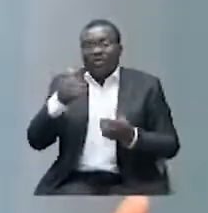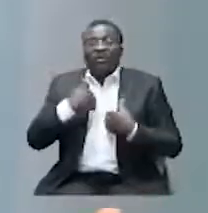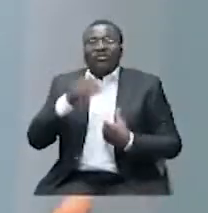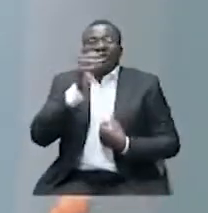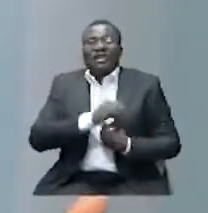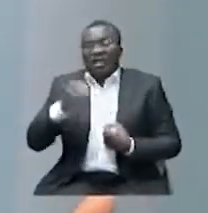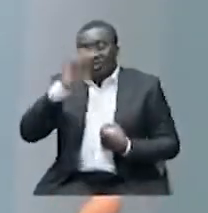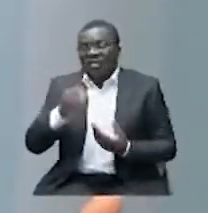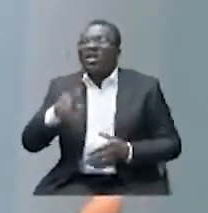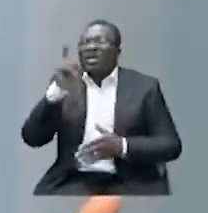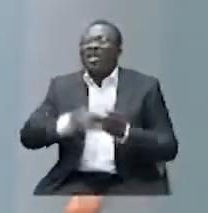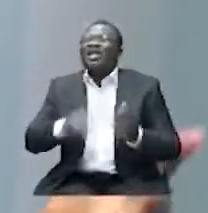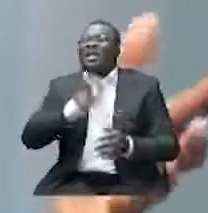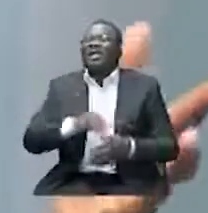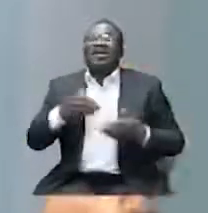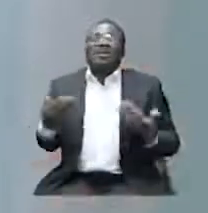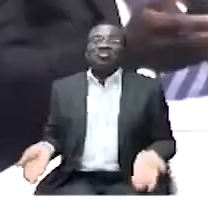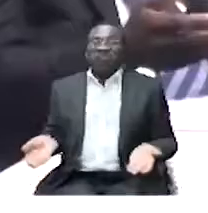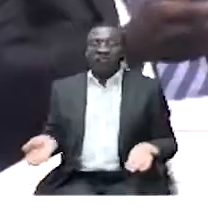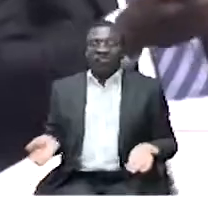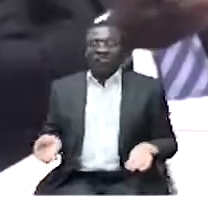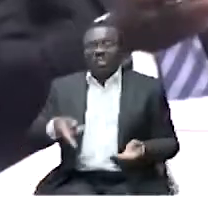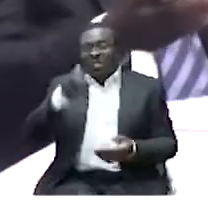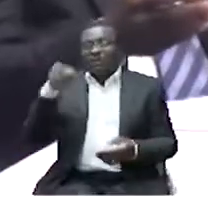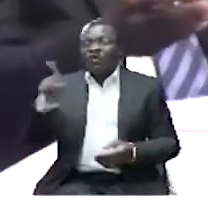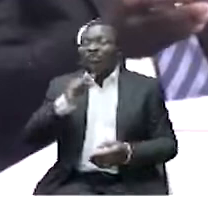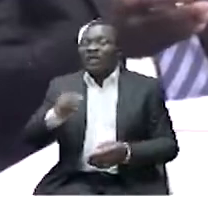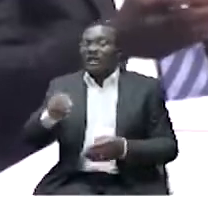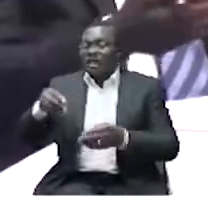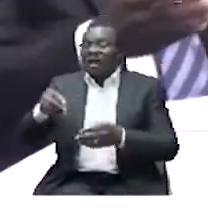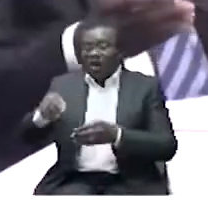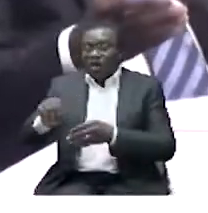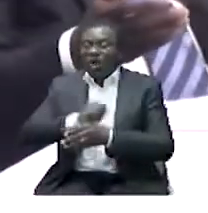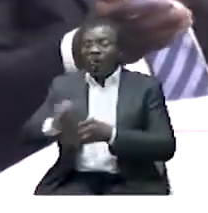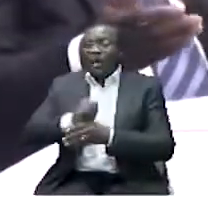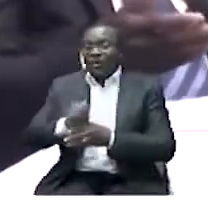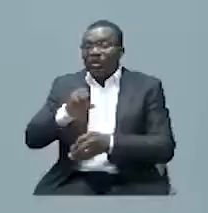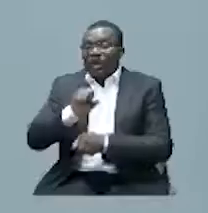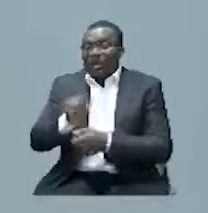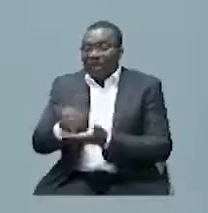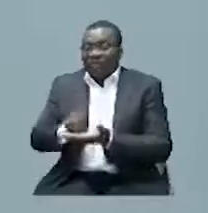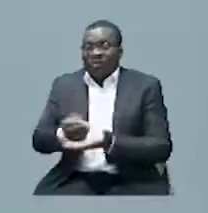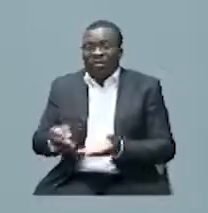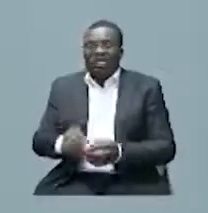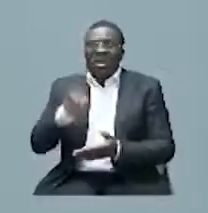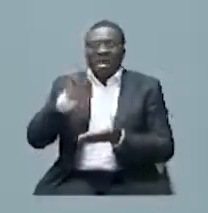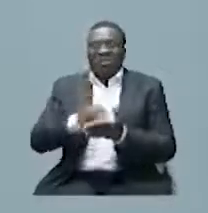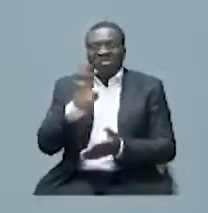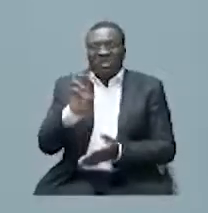camps. Quel intérêt j'aurais? Mais vous êtes opérateur économique. Je vous donne un exemple. En 2006,